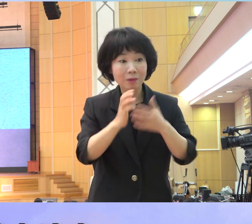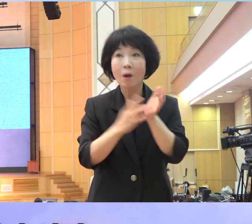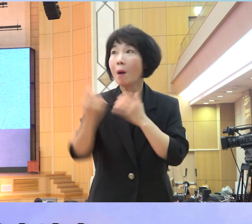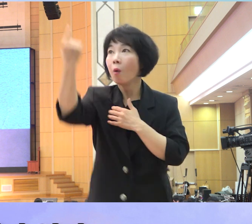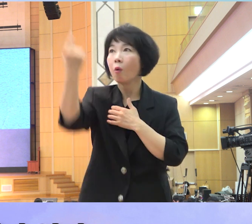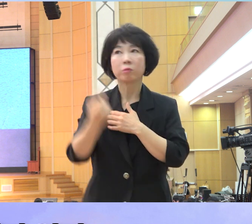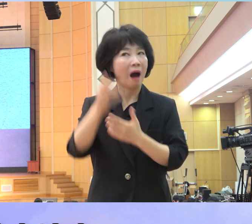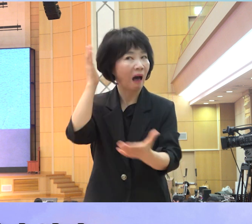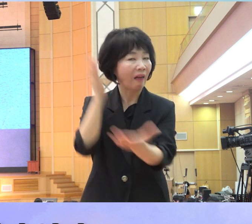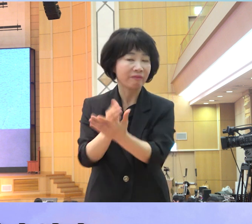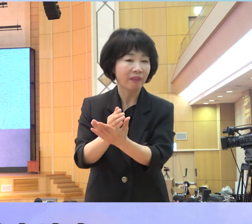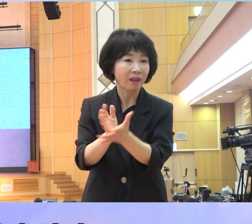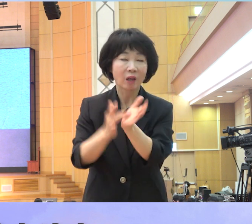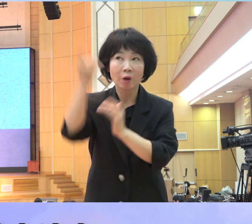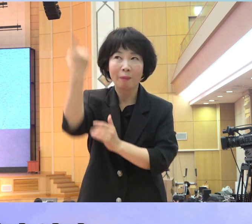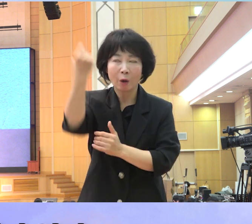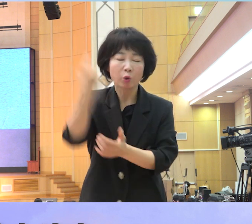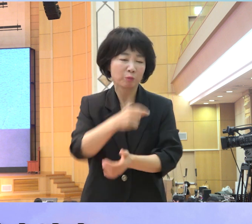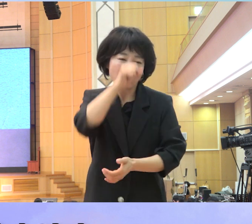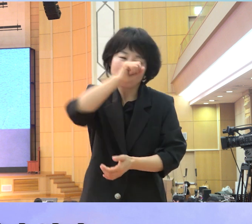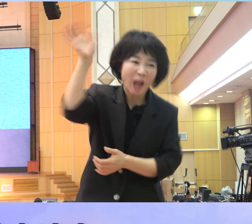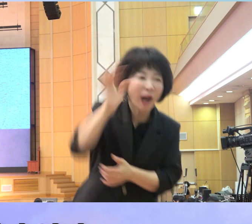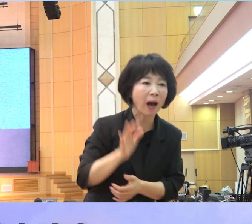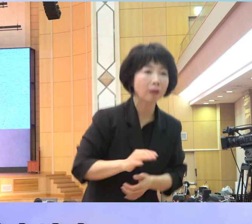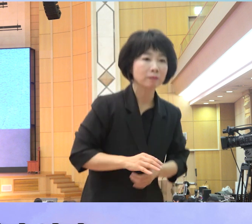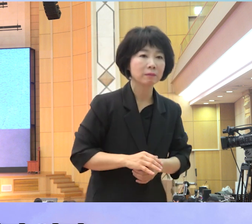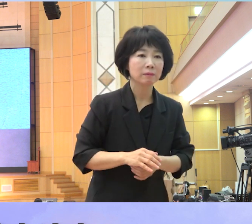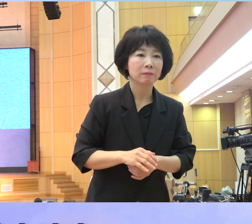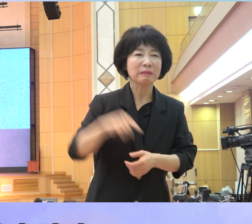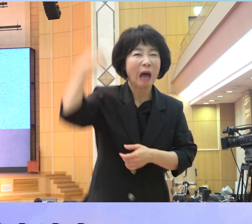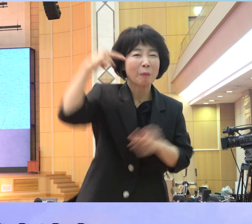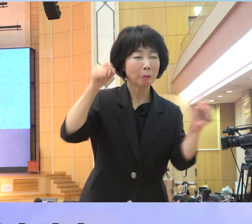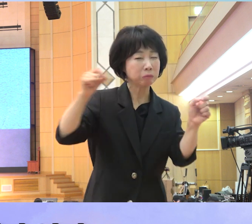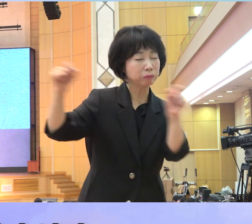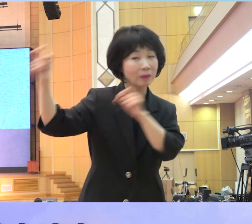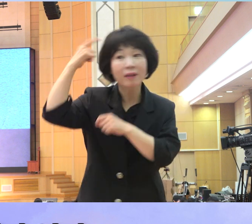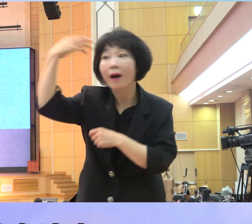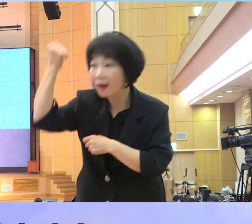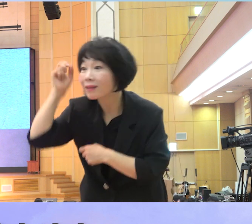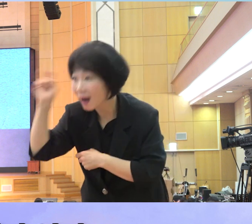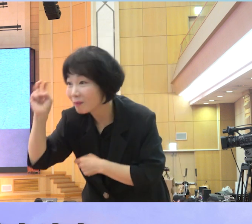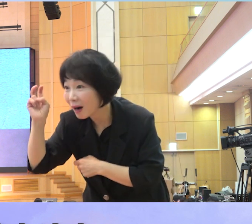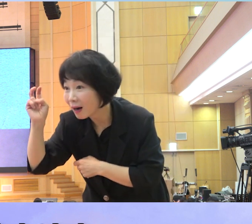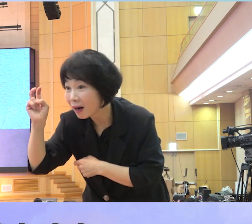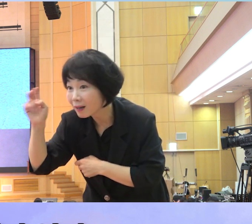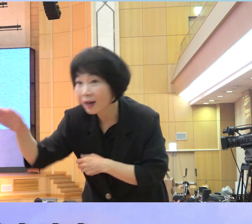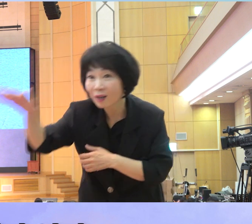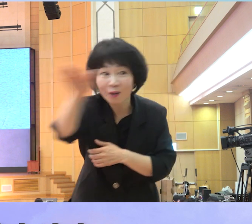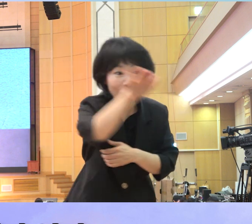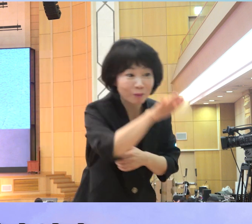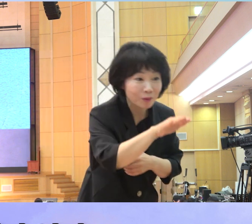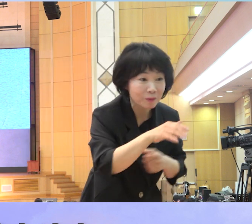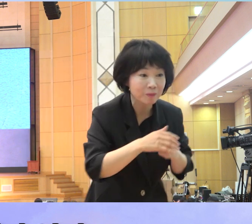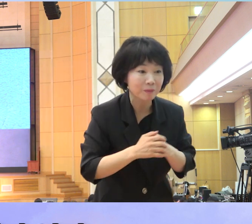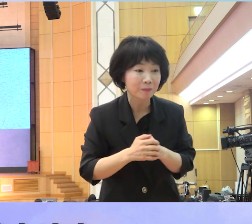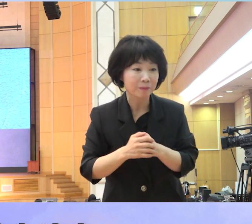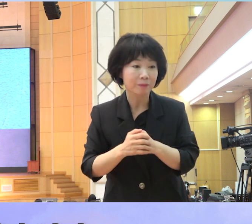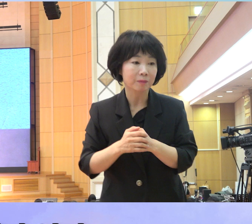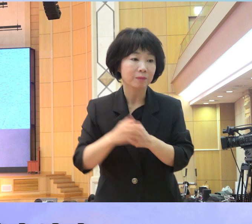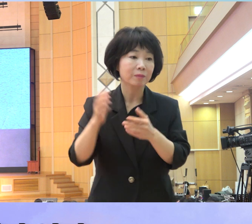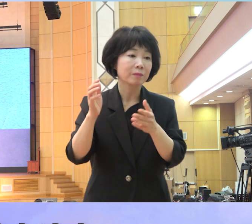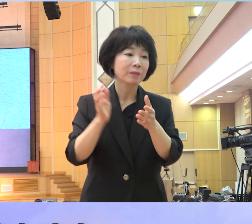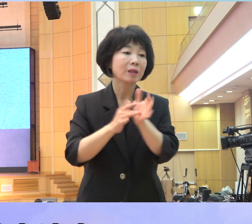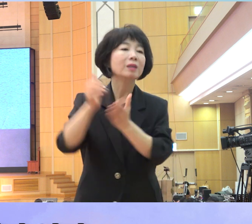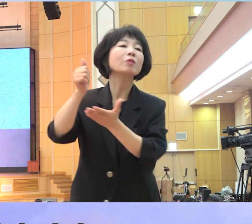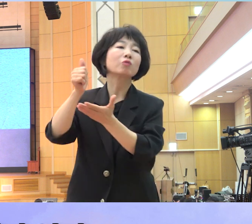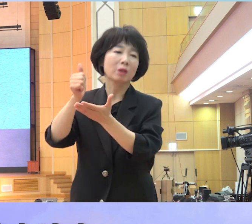빨리 주님이 오셔서 그냥 여기 다 심판해 버렸으면 좋겠다. 그런데 우리 주님의 마음은 바로 베드로후서 3장 9절